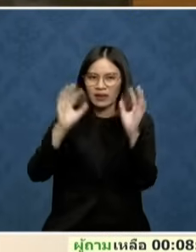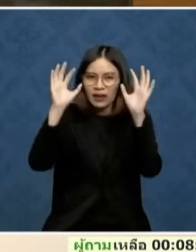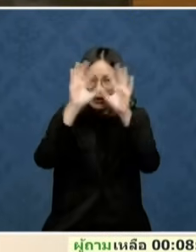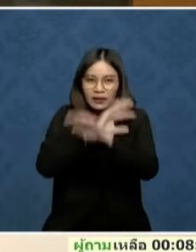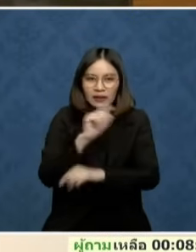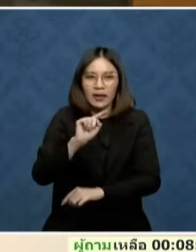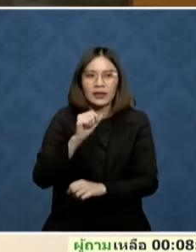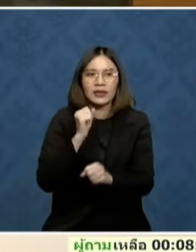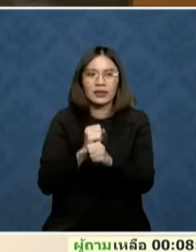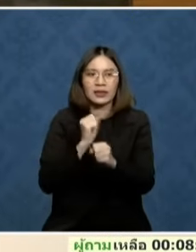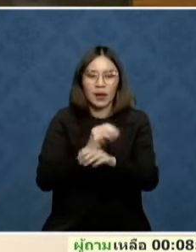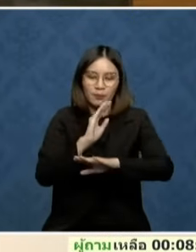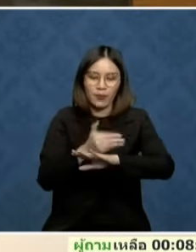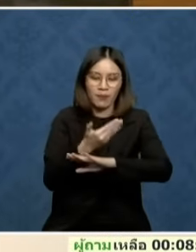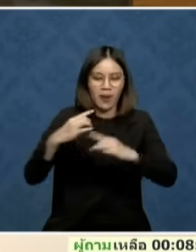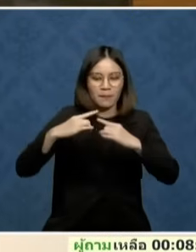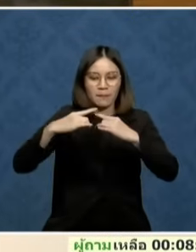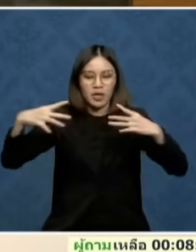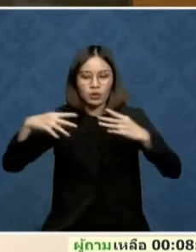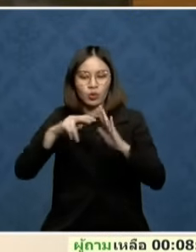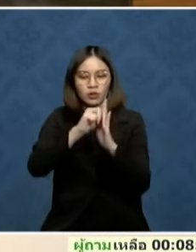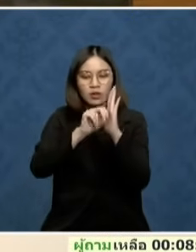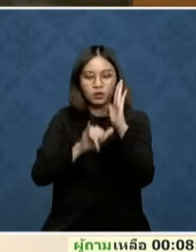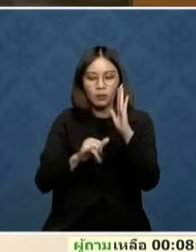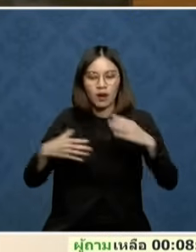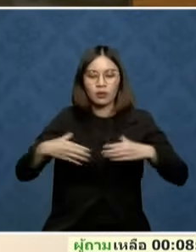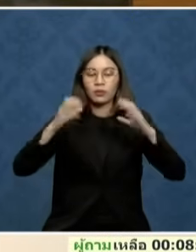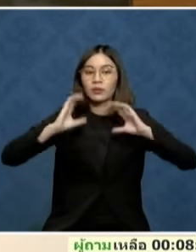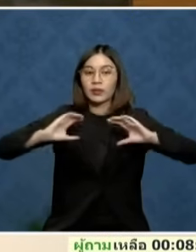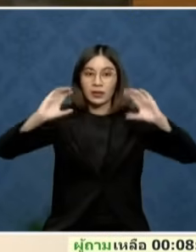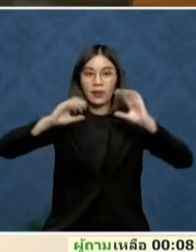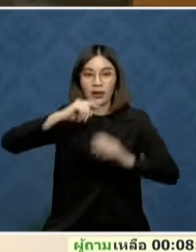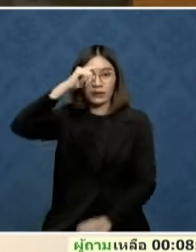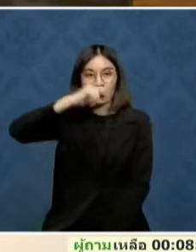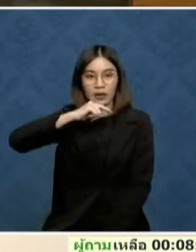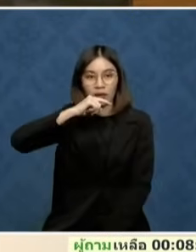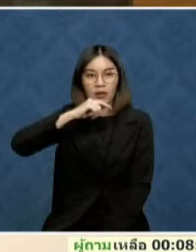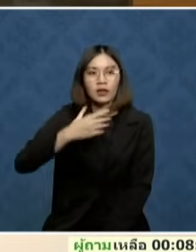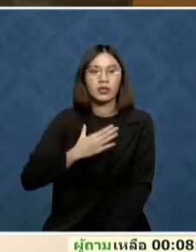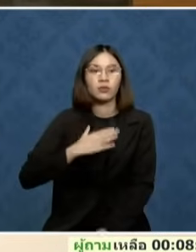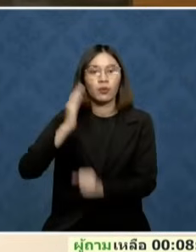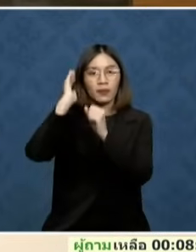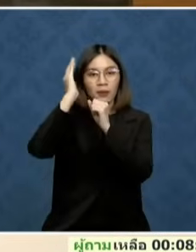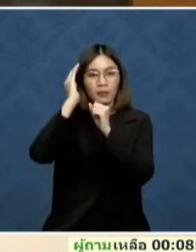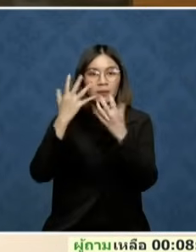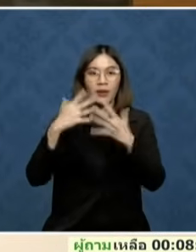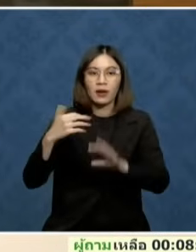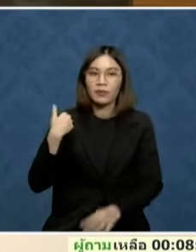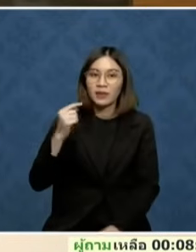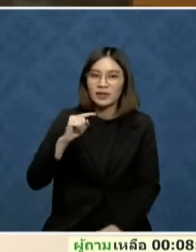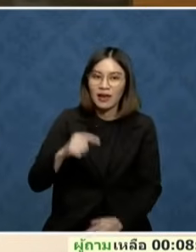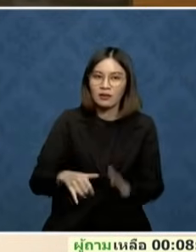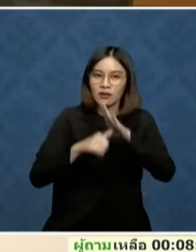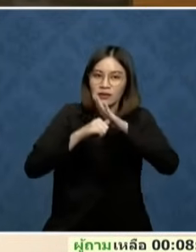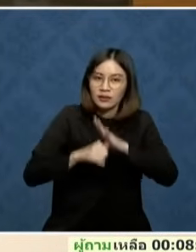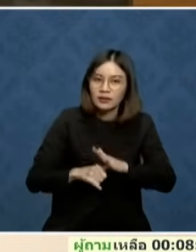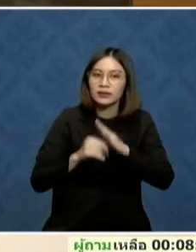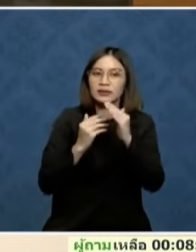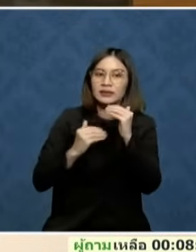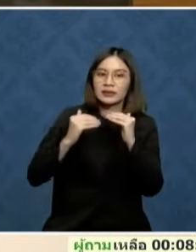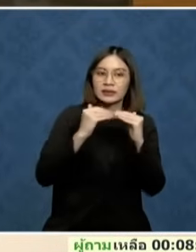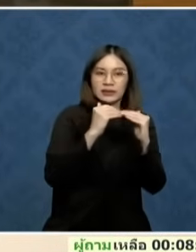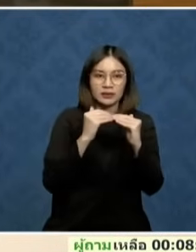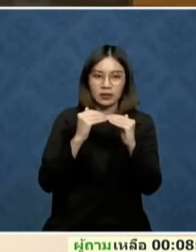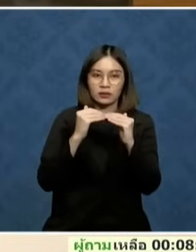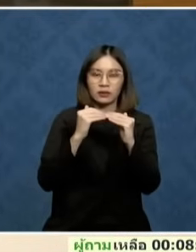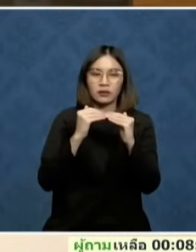ของการทำธุรกิจที่ไม่สอดคล้องกับนโยบายของรัฐบาลที่ผมได้กล่าวแล้วคือมีการละเมิดสิทธิมนุษยชนหรือใช้ไป